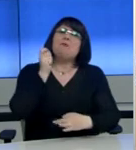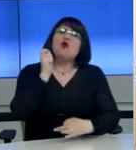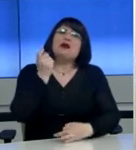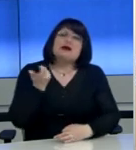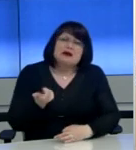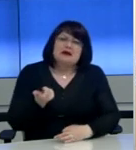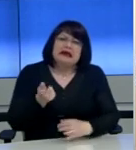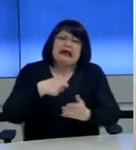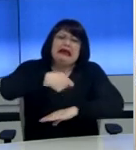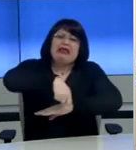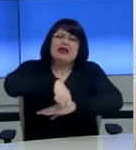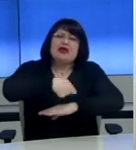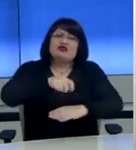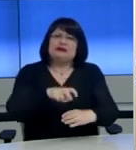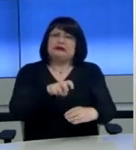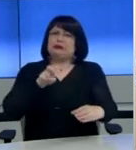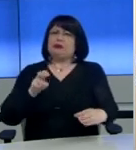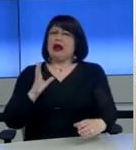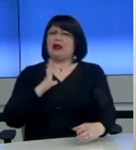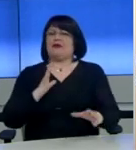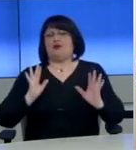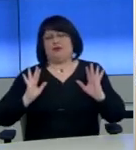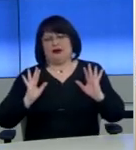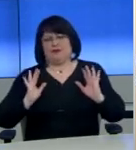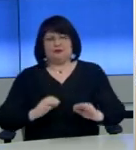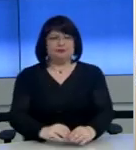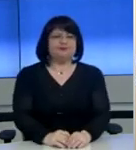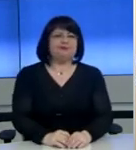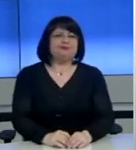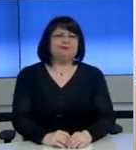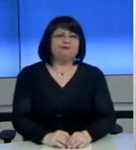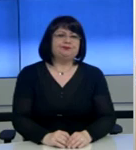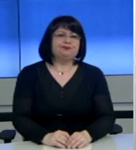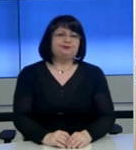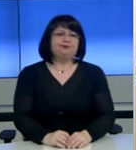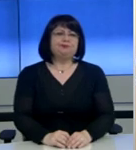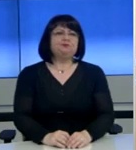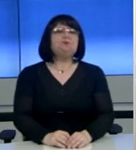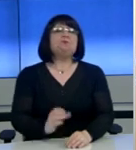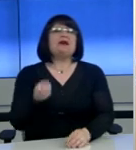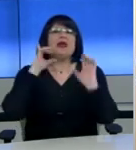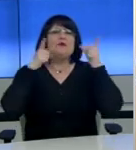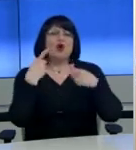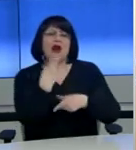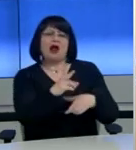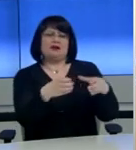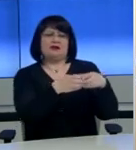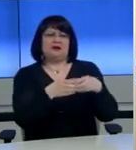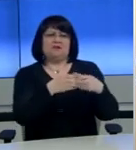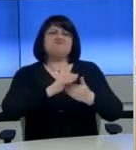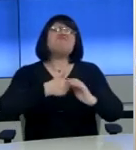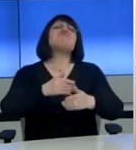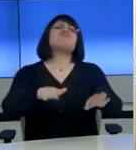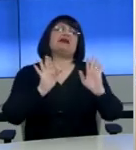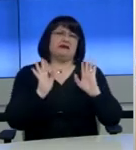αλλά και προς τη δικαιοσύνη. Αυτό όμως την παράταξή σας λίγο την ενδιαφέρει, ίσως ποτέ δεν την